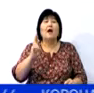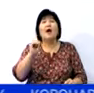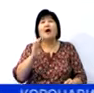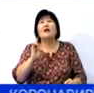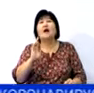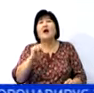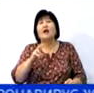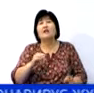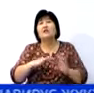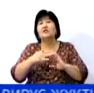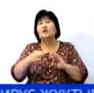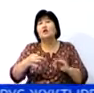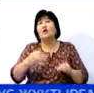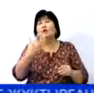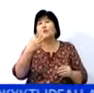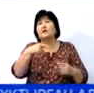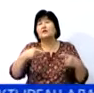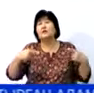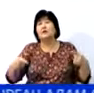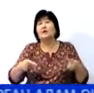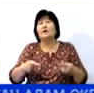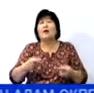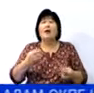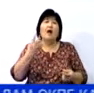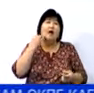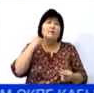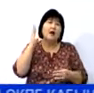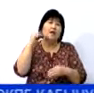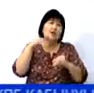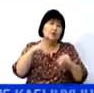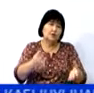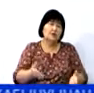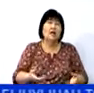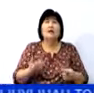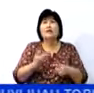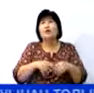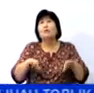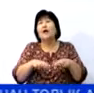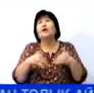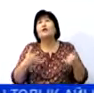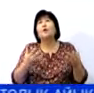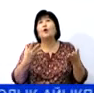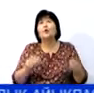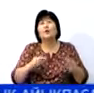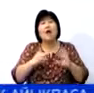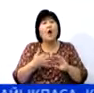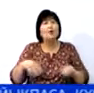кәсіпкерлер мына 5 гектардан алма және жеміс ағаштарын сұғып отырғызды. Сонымен қатар бүгінгі күнге ауданда